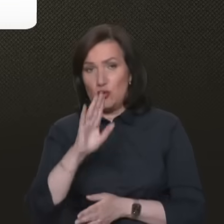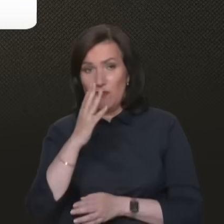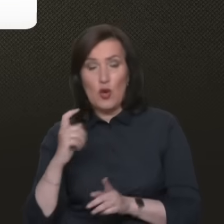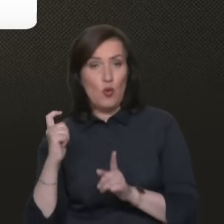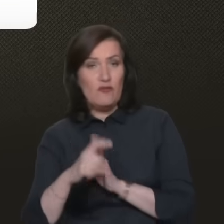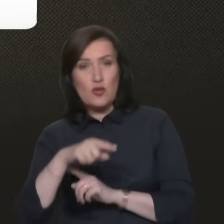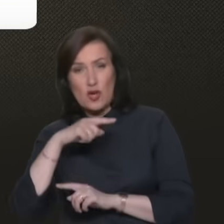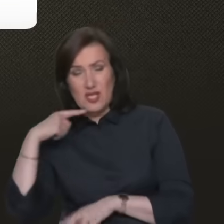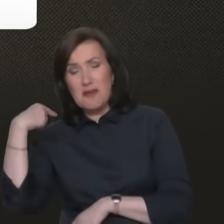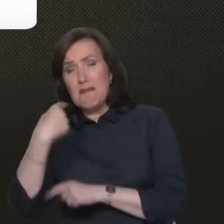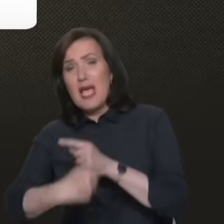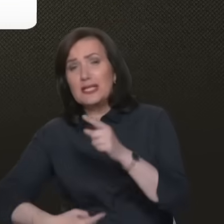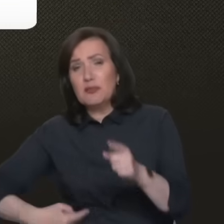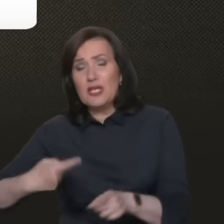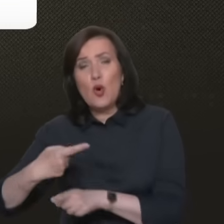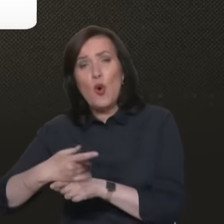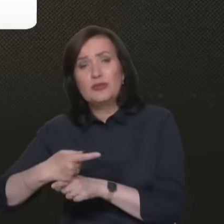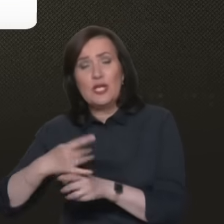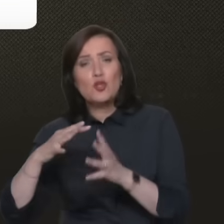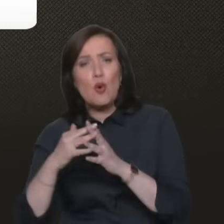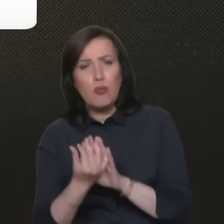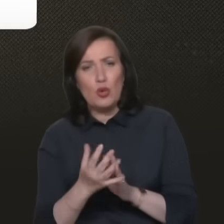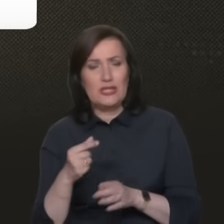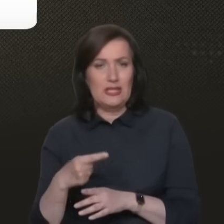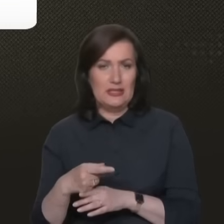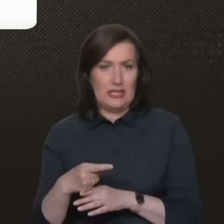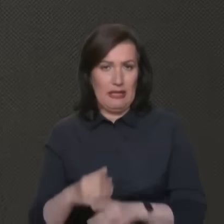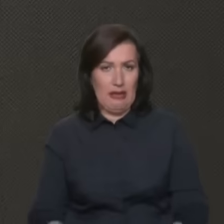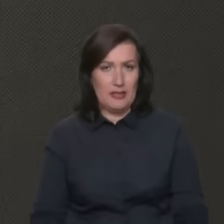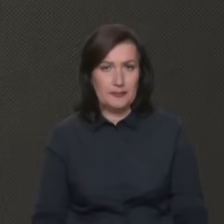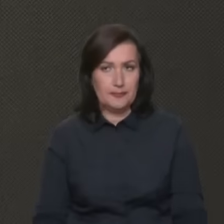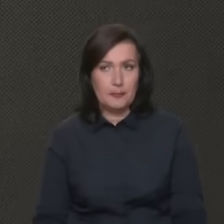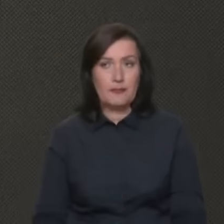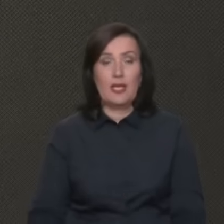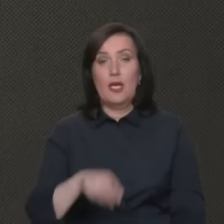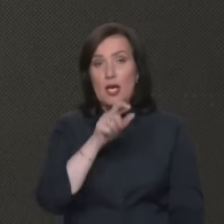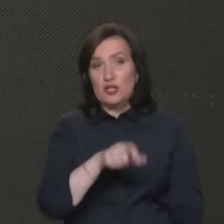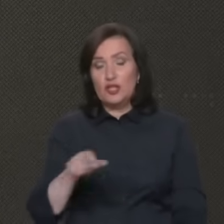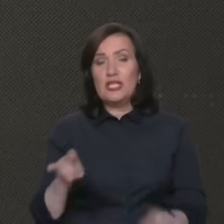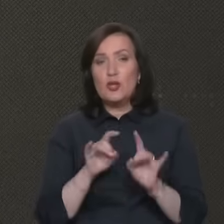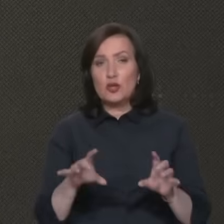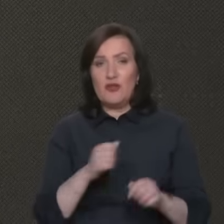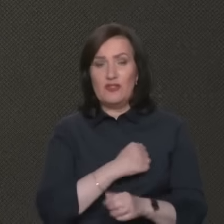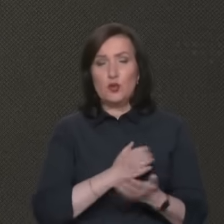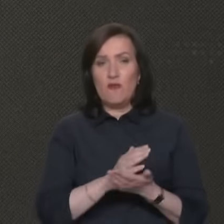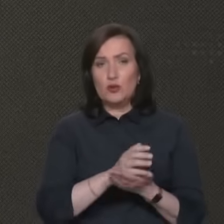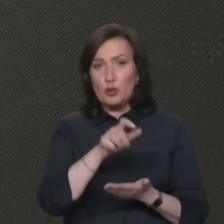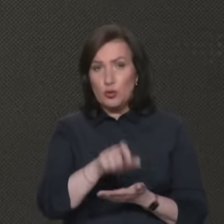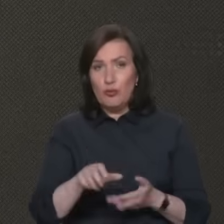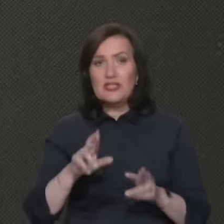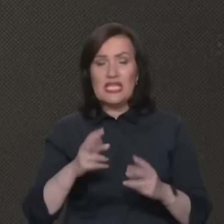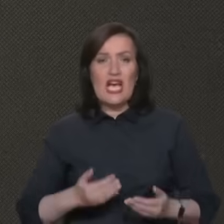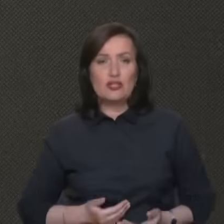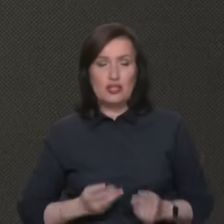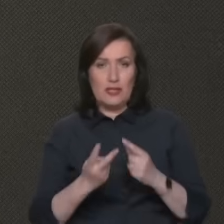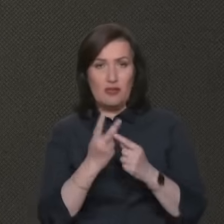росіяни безперервно обстрілюють роботи не з артилерії місцеві жителі розповіли військовослужбовцям як